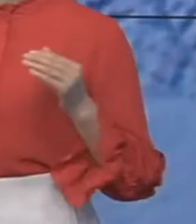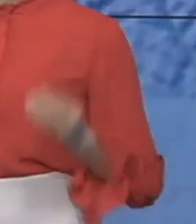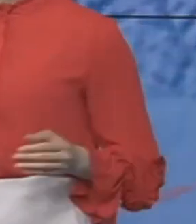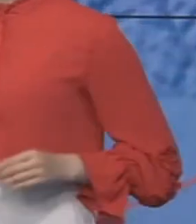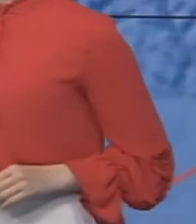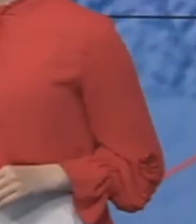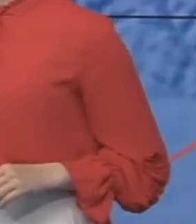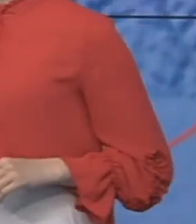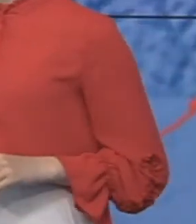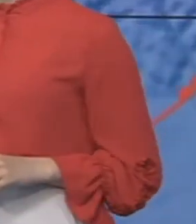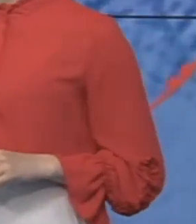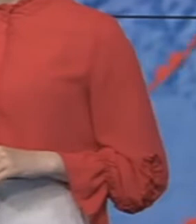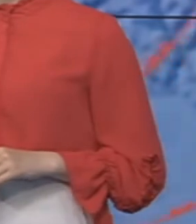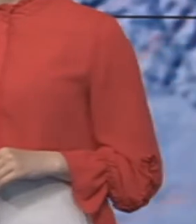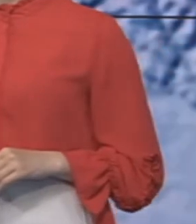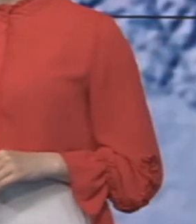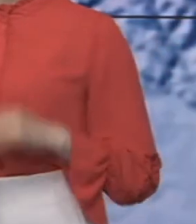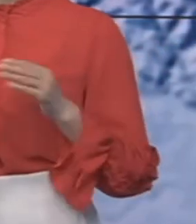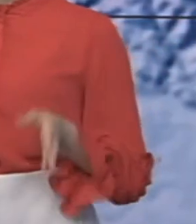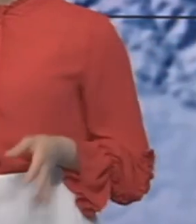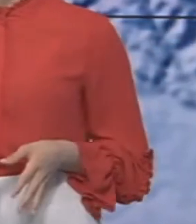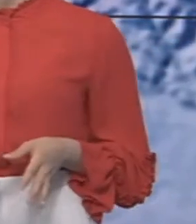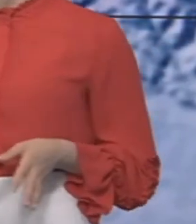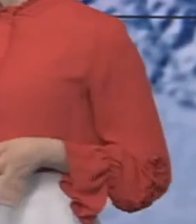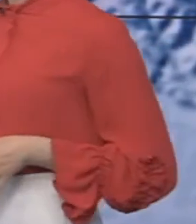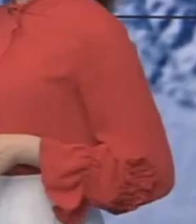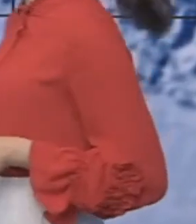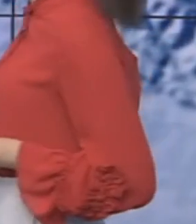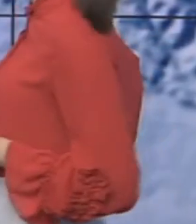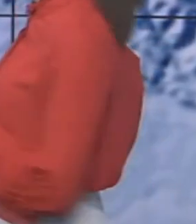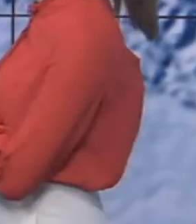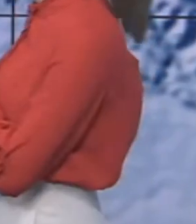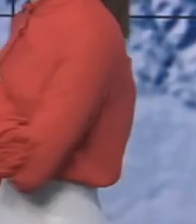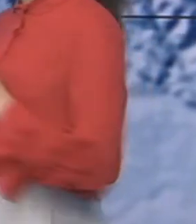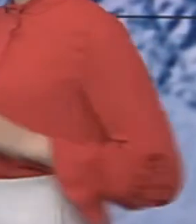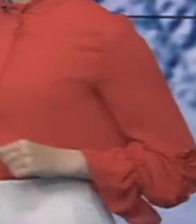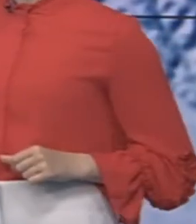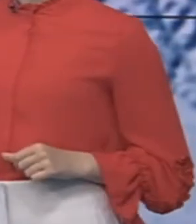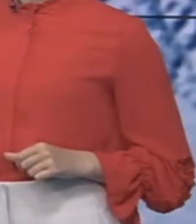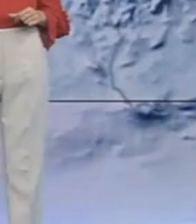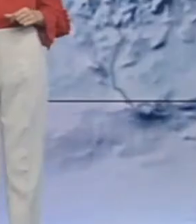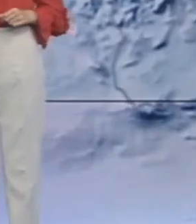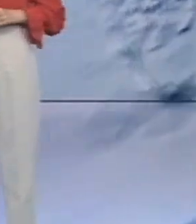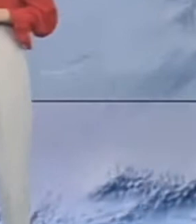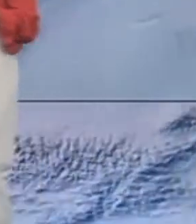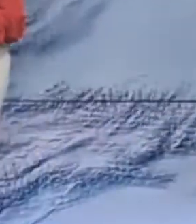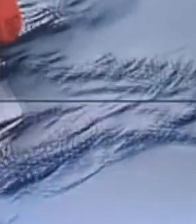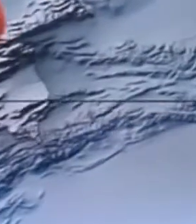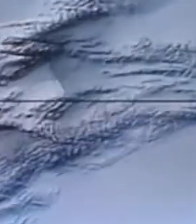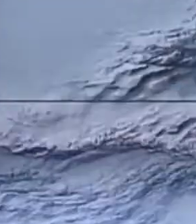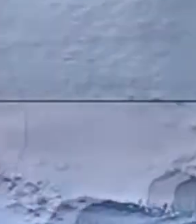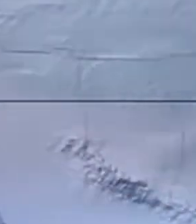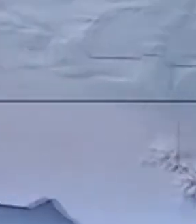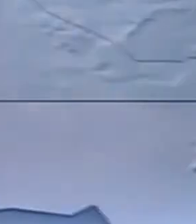күндіз 29, түнде 11 градус жылы. Өскеменде де күндіз плюс 29, түнде плюс 9. Батыстың